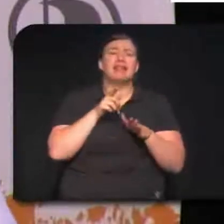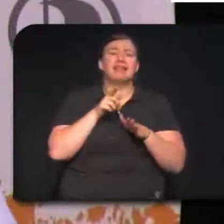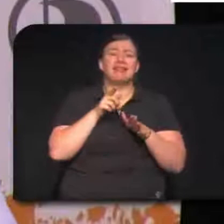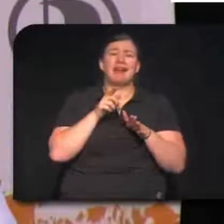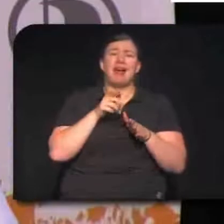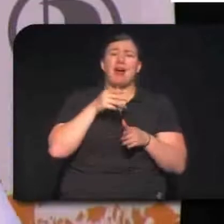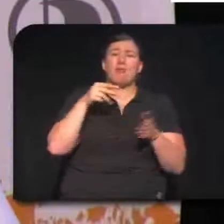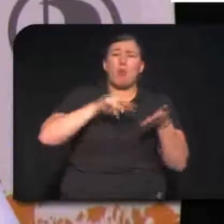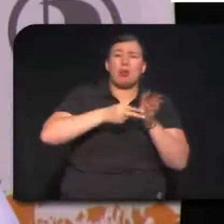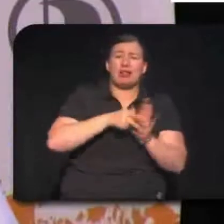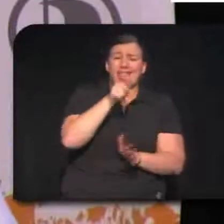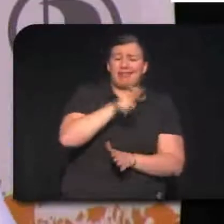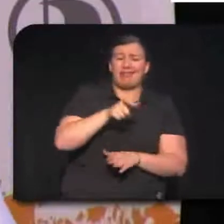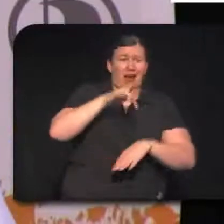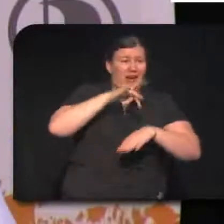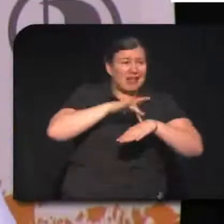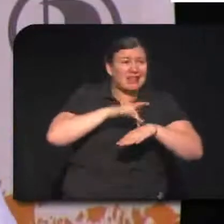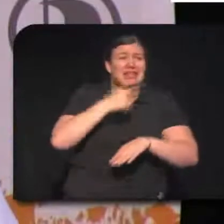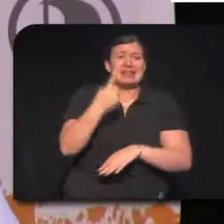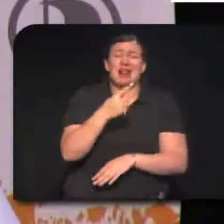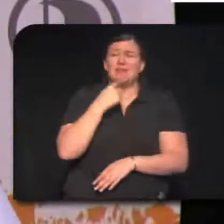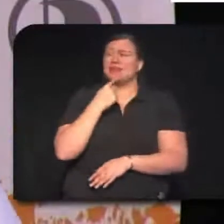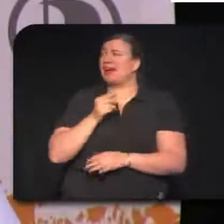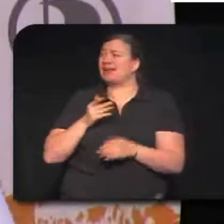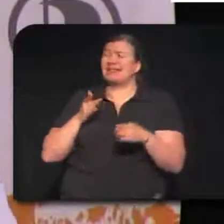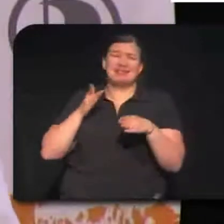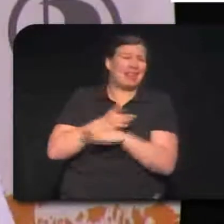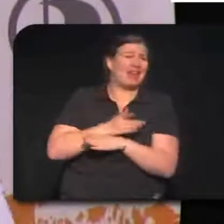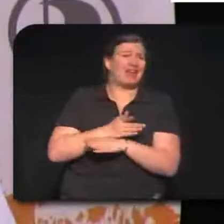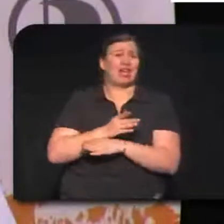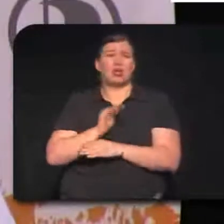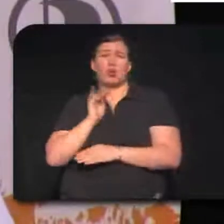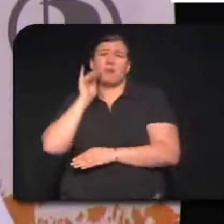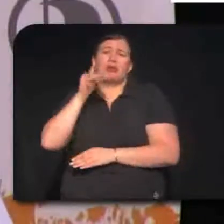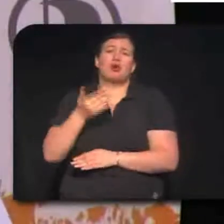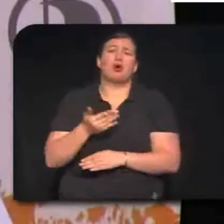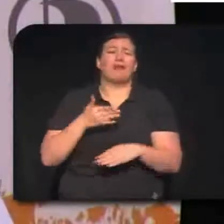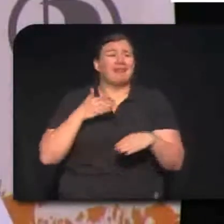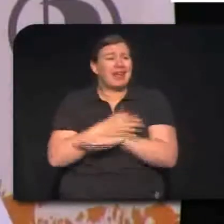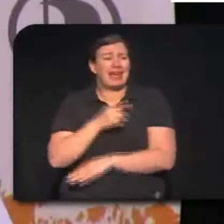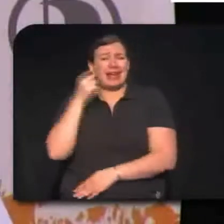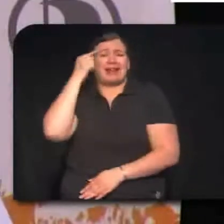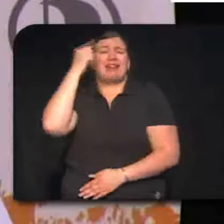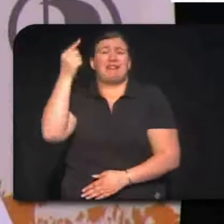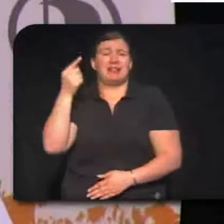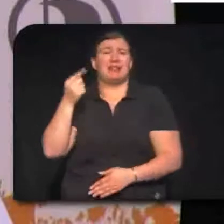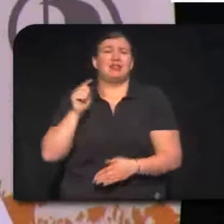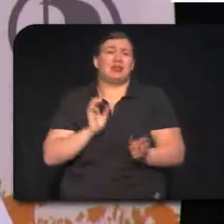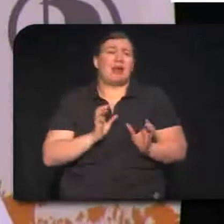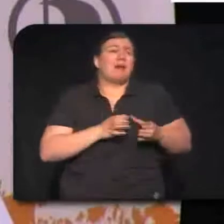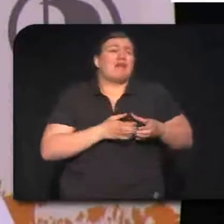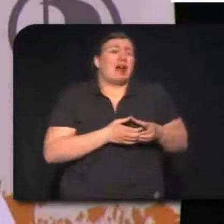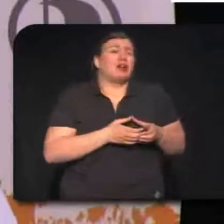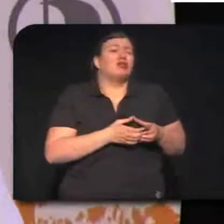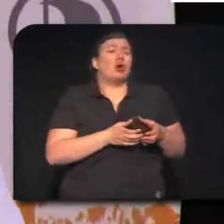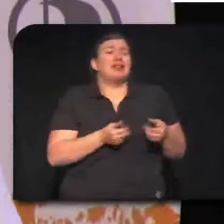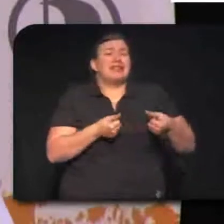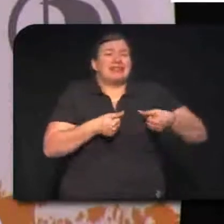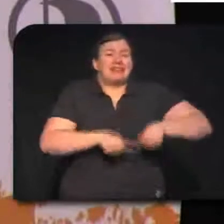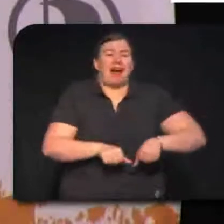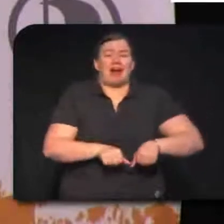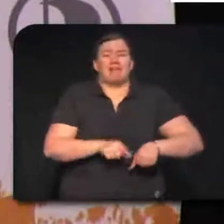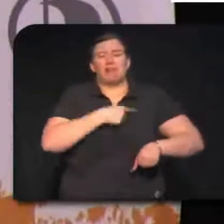ihre Überzeugung gegen ihr Gewissen sie mussten sich dem fraktionsprobort und der parteiräsion unterwerfen